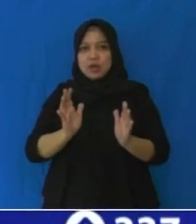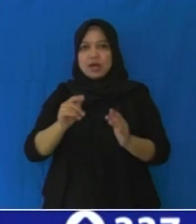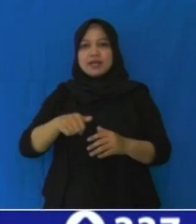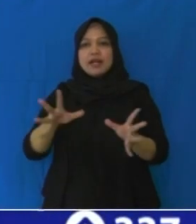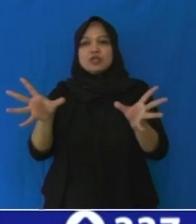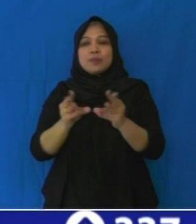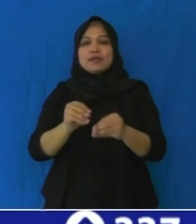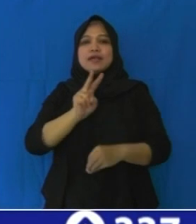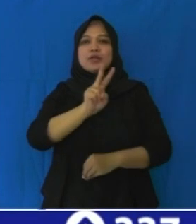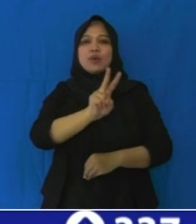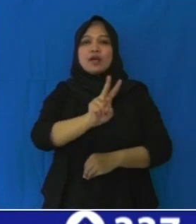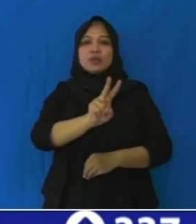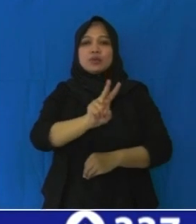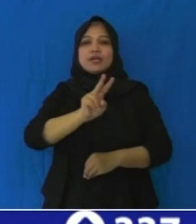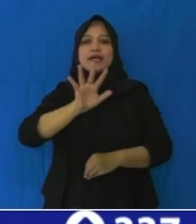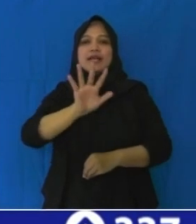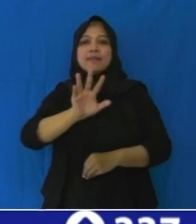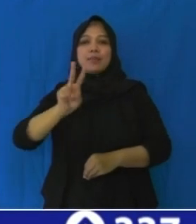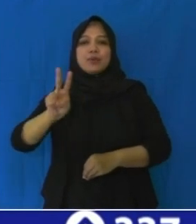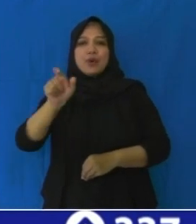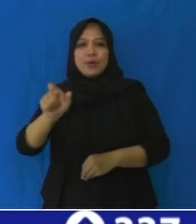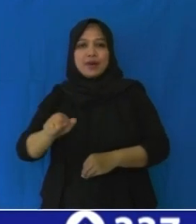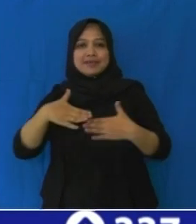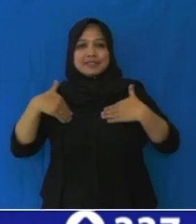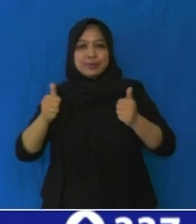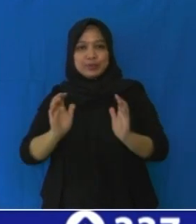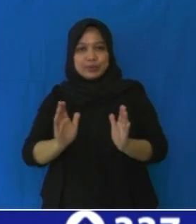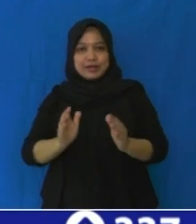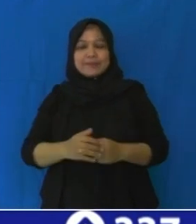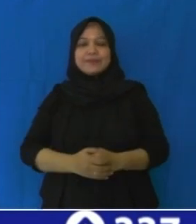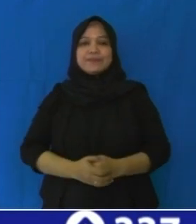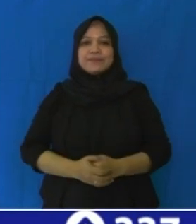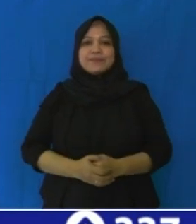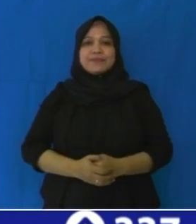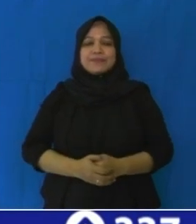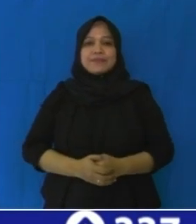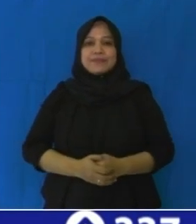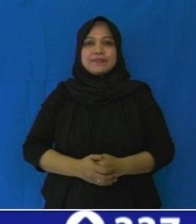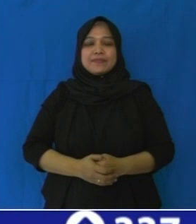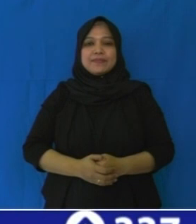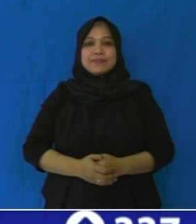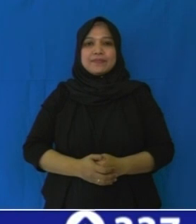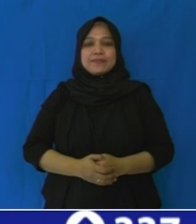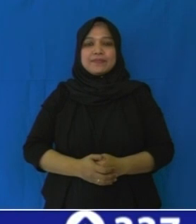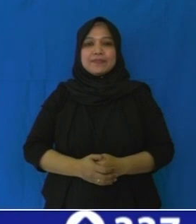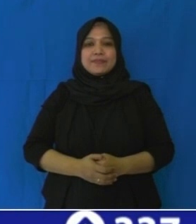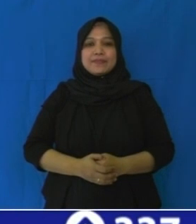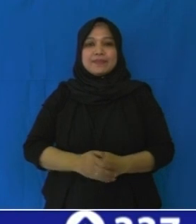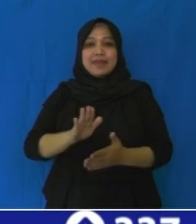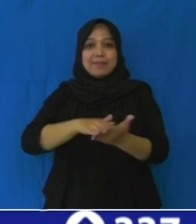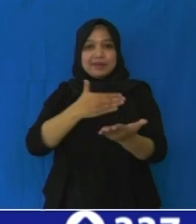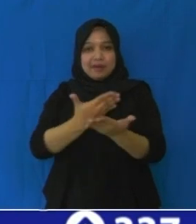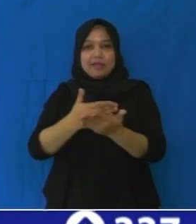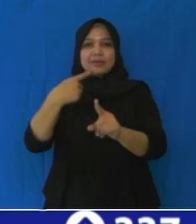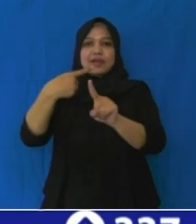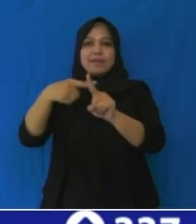menjadi 252 kasus terdapat 40 kasus pasien yang